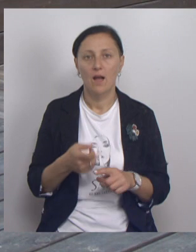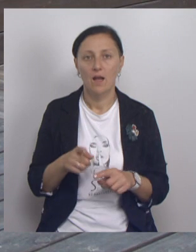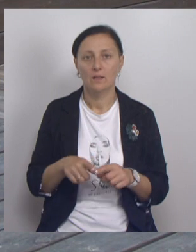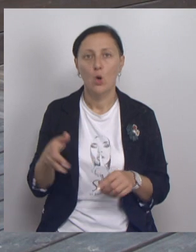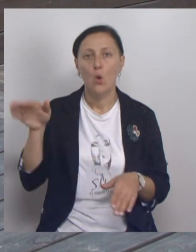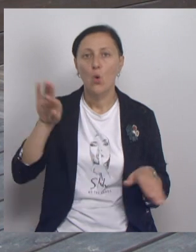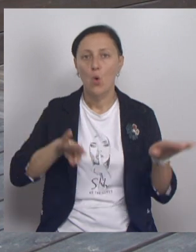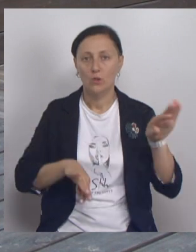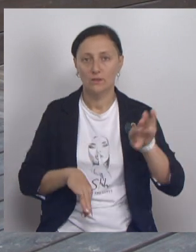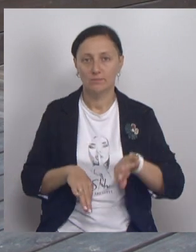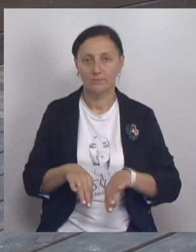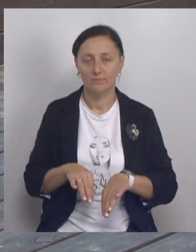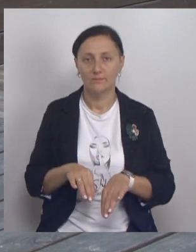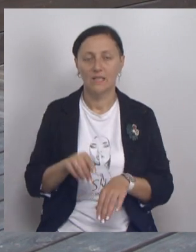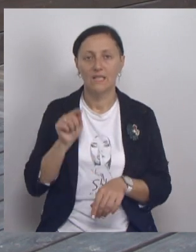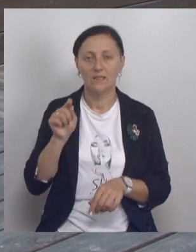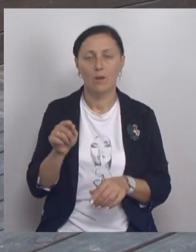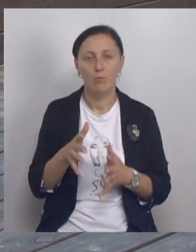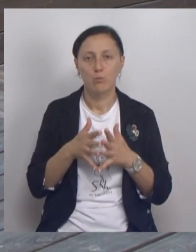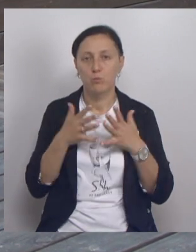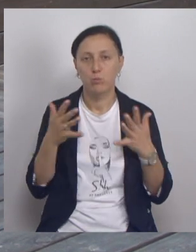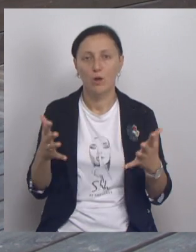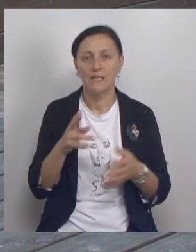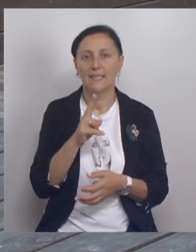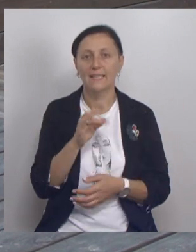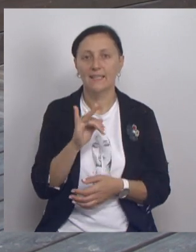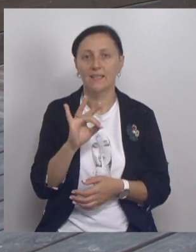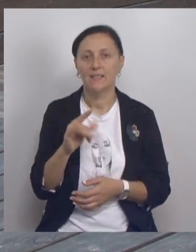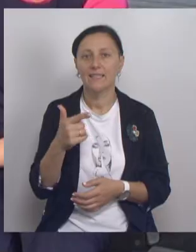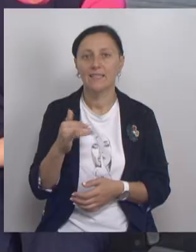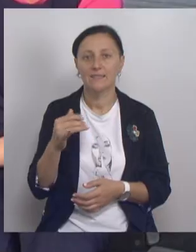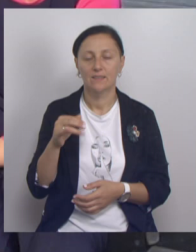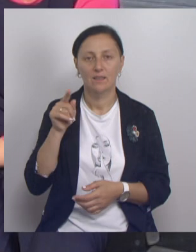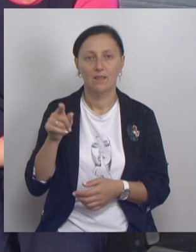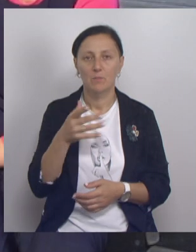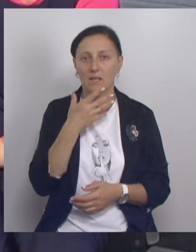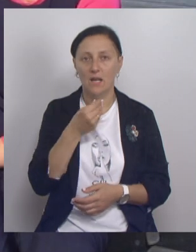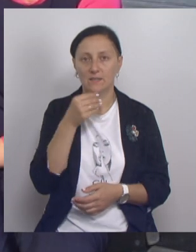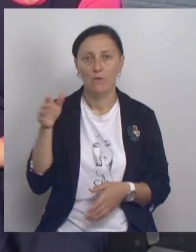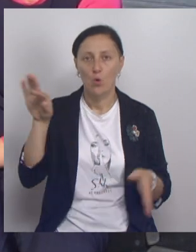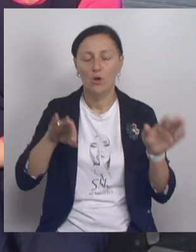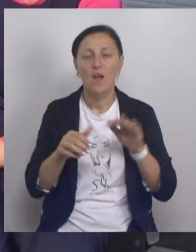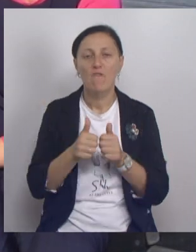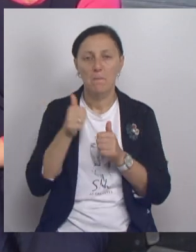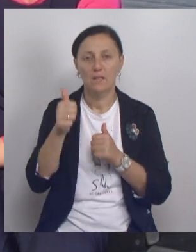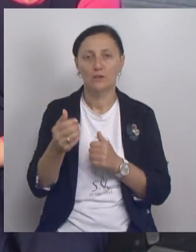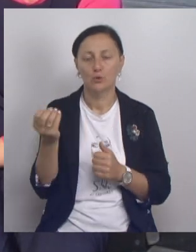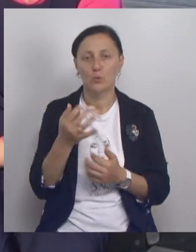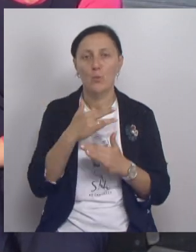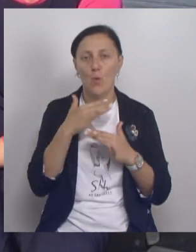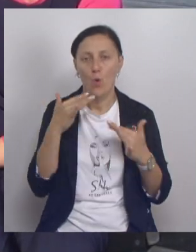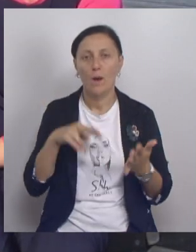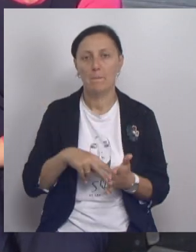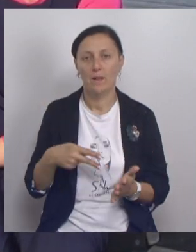горах, естественно. Там больше всего, в Киргизии. Там такие красивые горы. Но впереди еще много-много